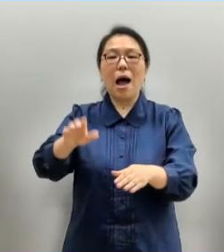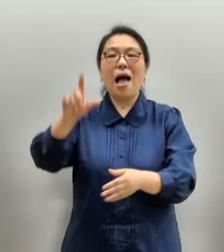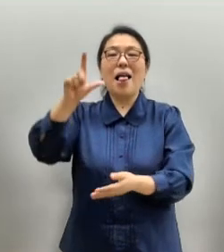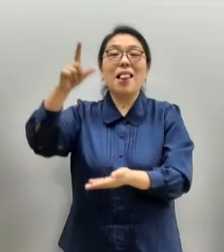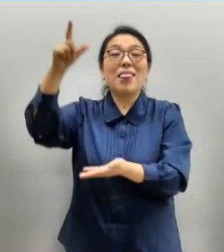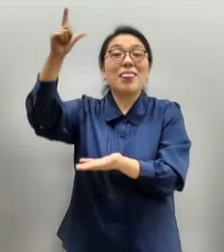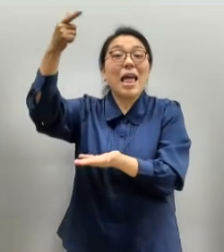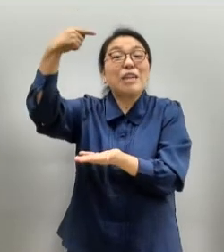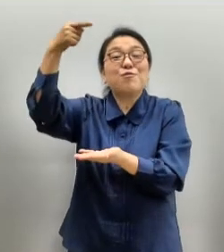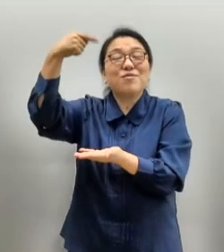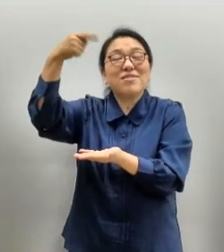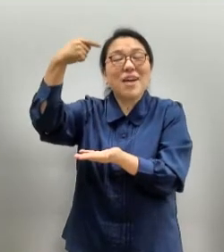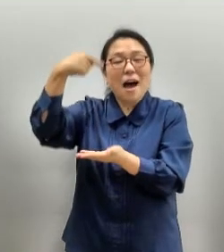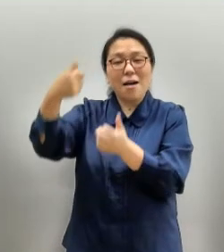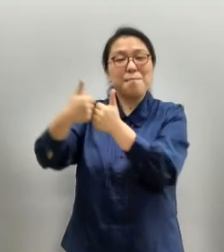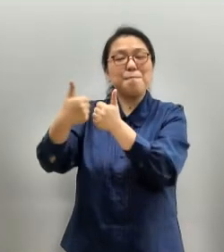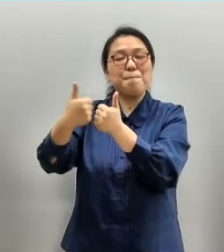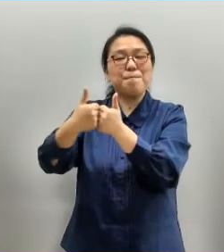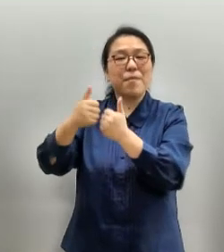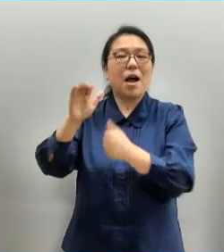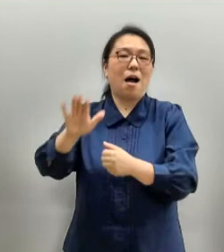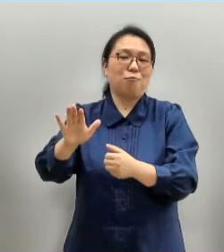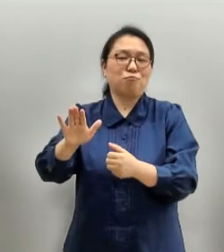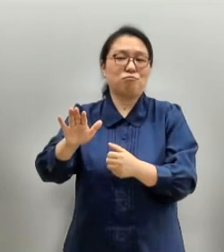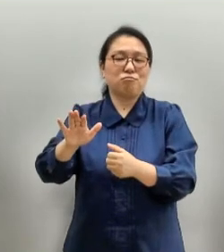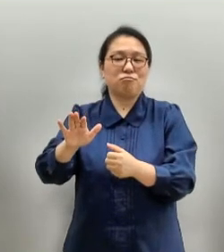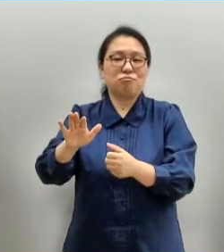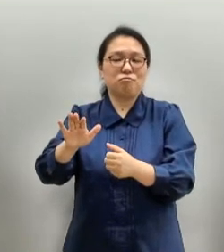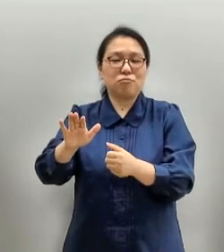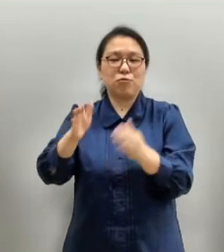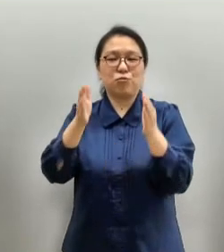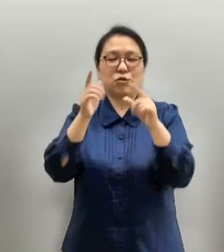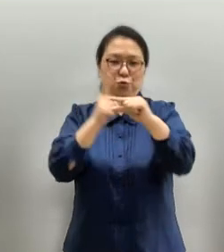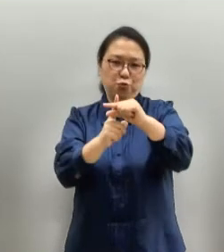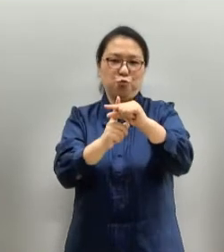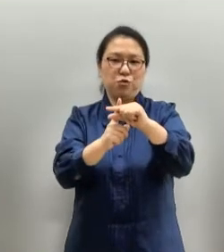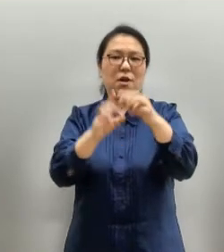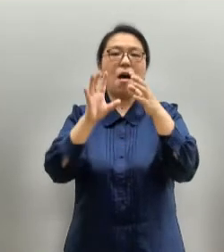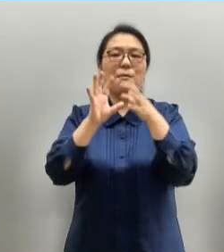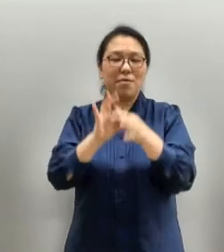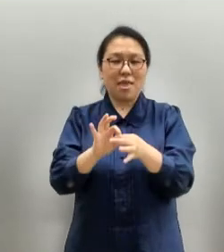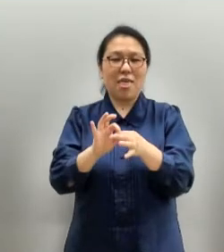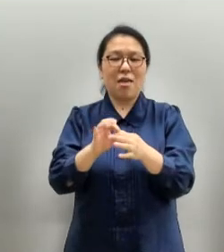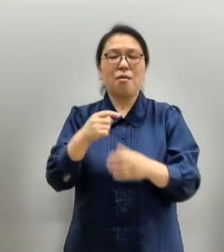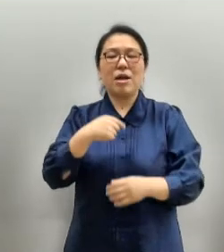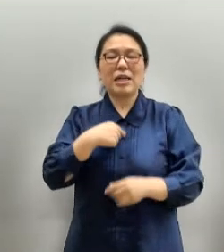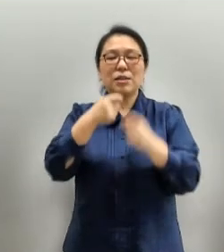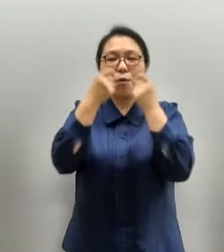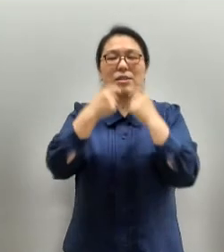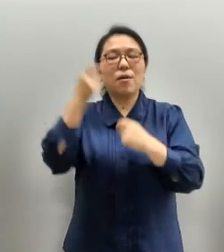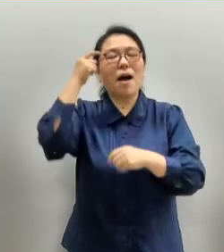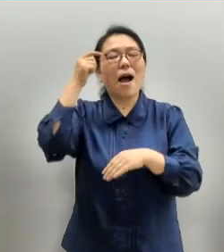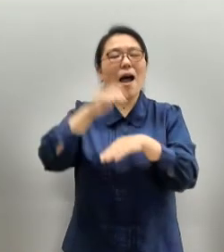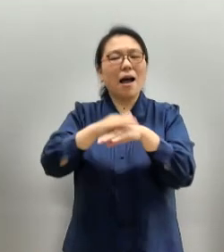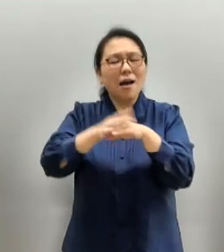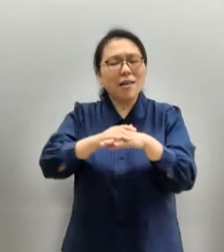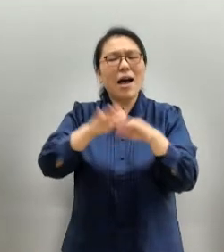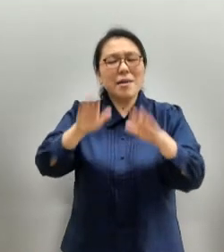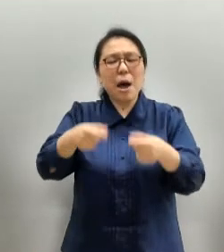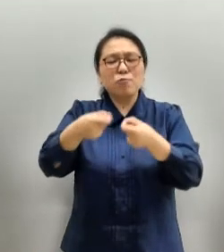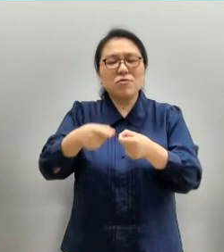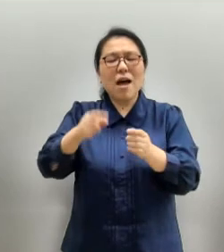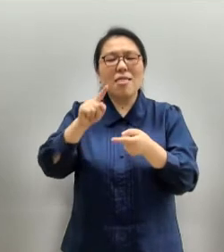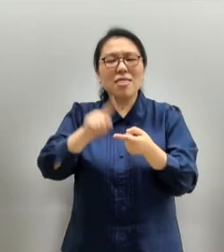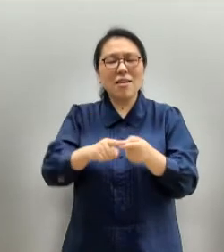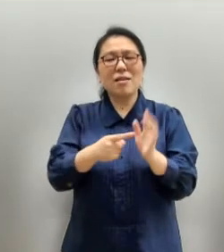ところでありまして、現段階で私のアイデアとしてですね、それを具体的にお示しするものは今のところありませんが、教育委